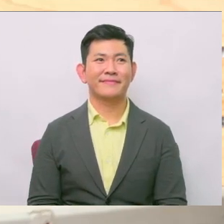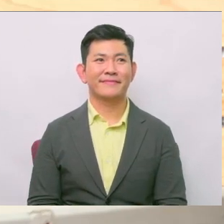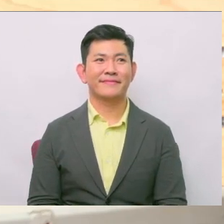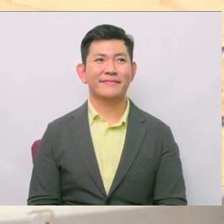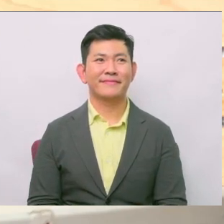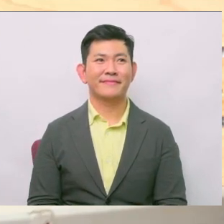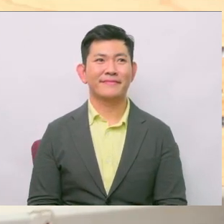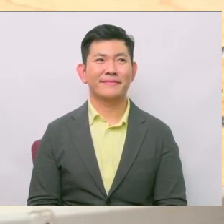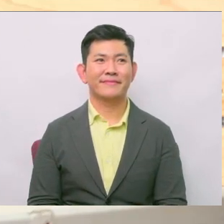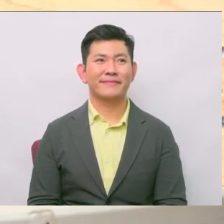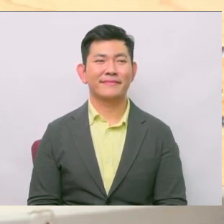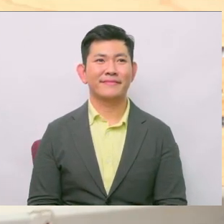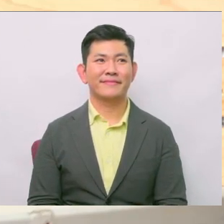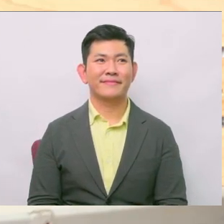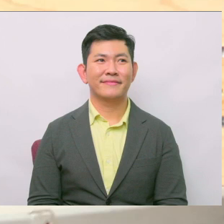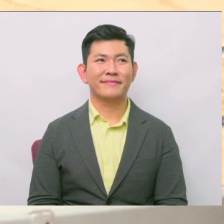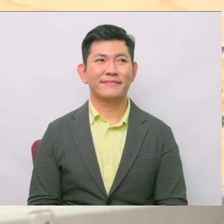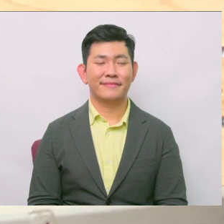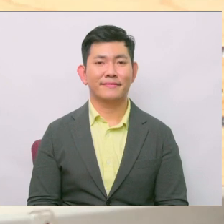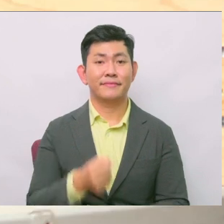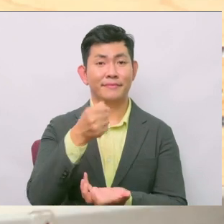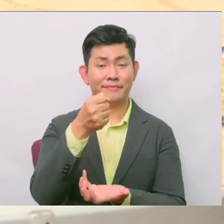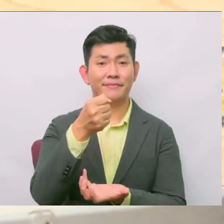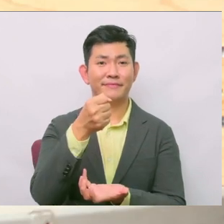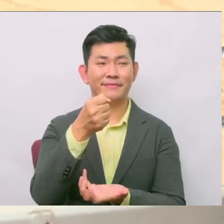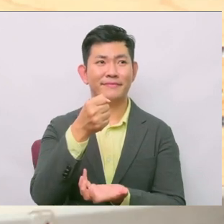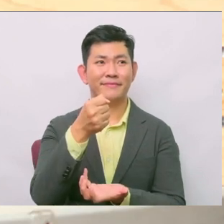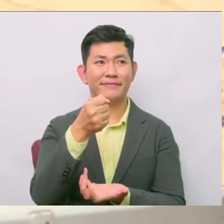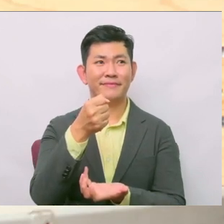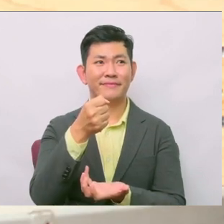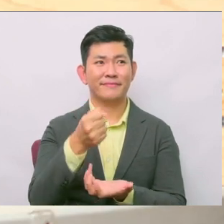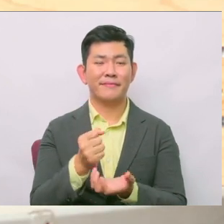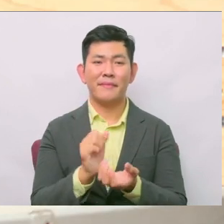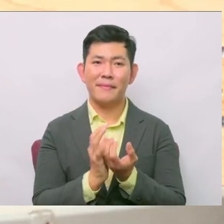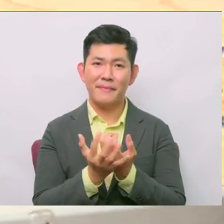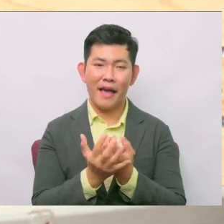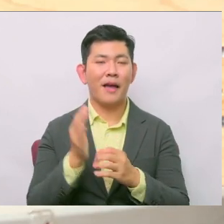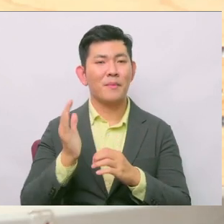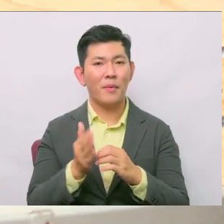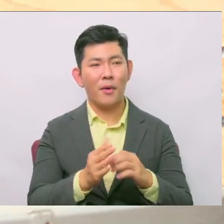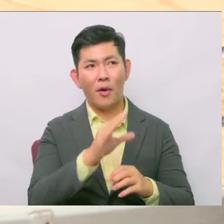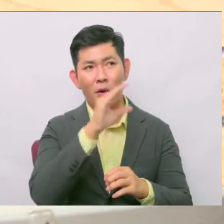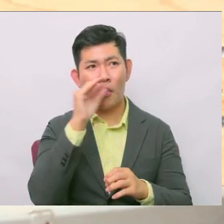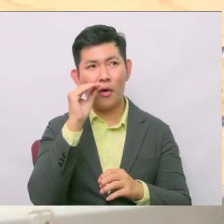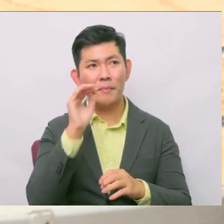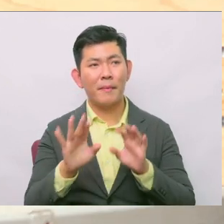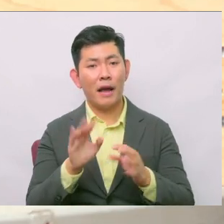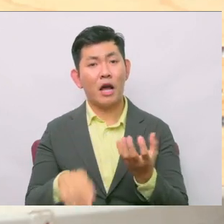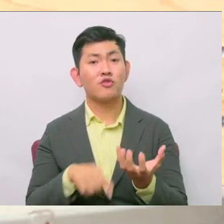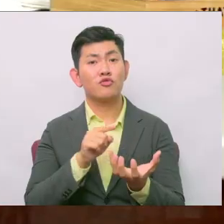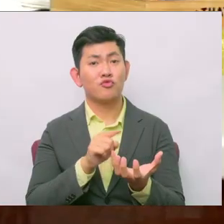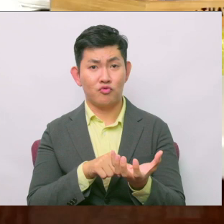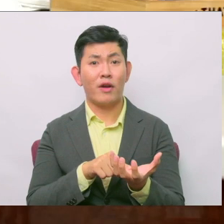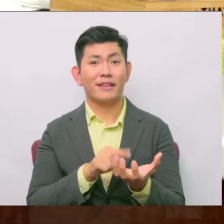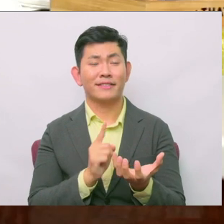ะก็ปริมาณของสมุนไพรนะคะ1ถ้วยประมาณ1ถ้วยแกงเนาะ ใช่ค่ะ แล้วก็จะได้ประม